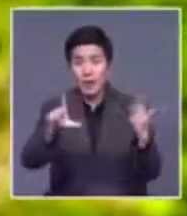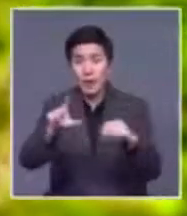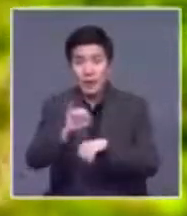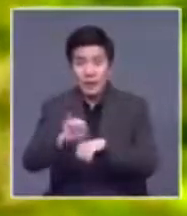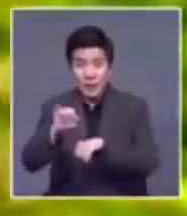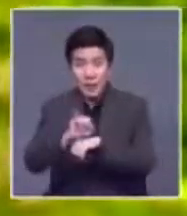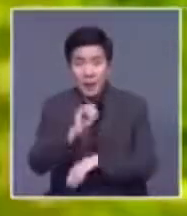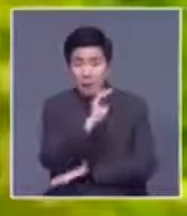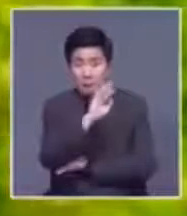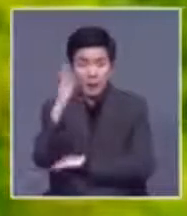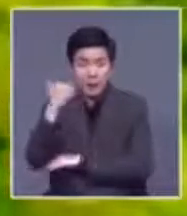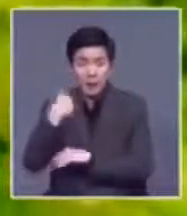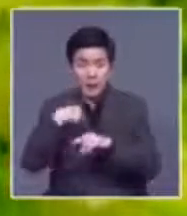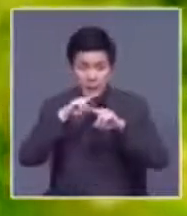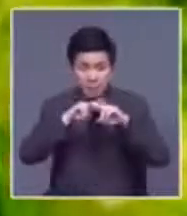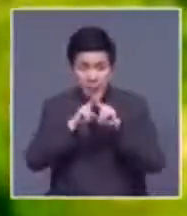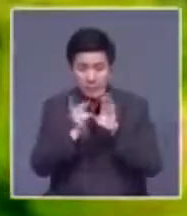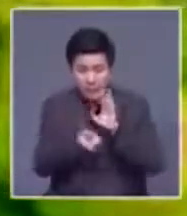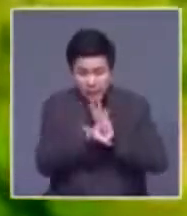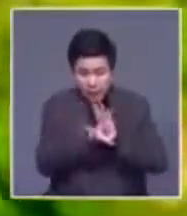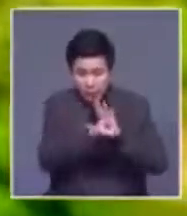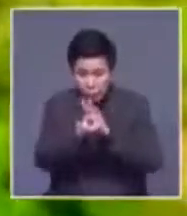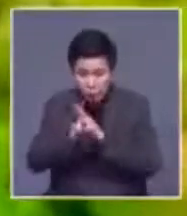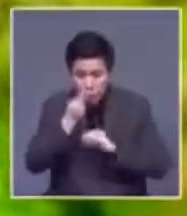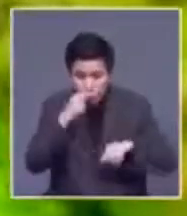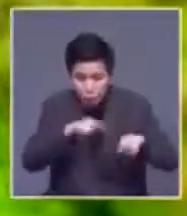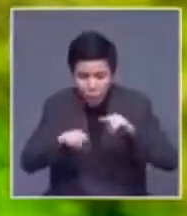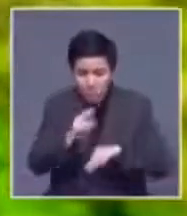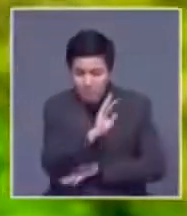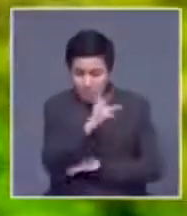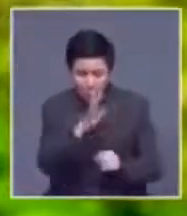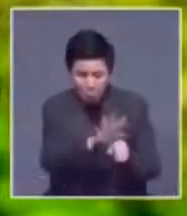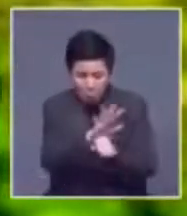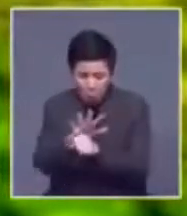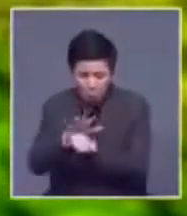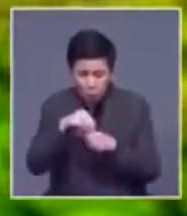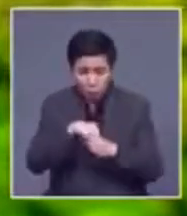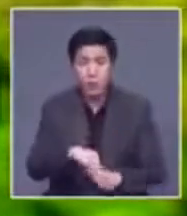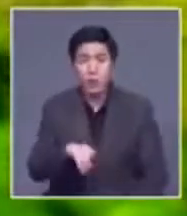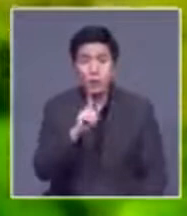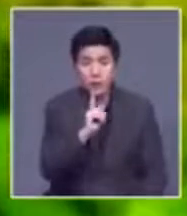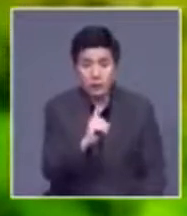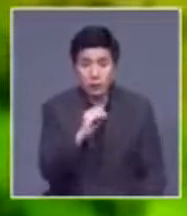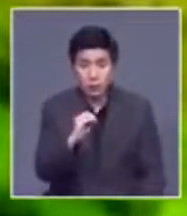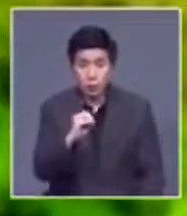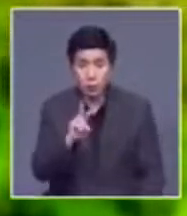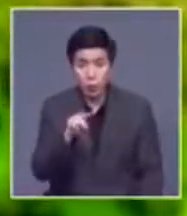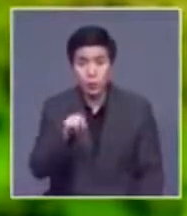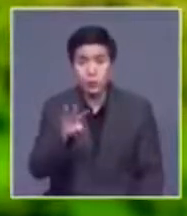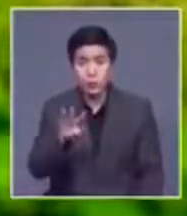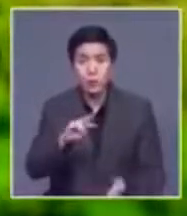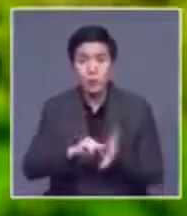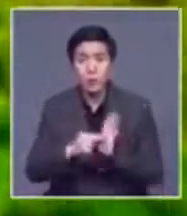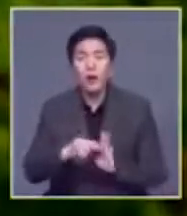บูรณ์โดยดาวเทียมของจิสด้าเนี่ยเขาบอกเรามาว่าวันนี้ป่าไม้สมบูรณ์เรามีทั้งหมด 102.4 ล้านไร่ก็คิดเป็